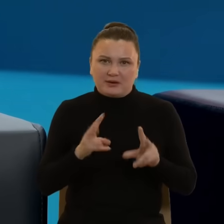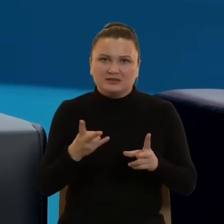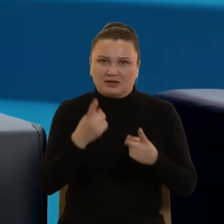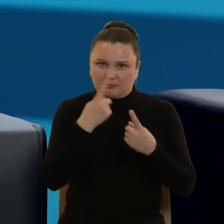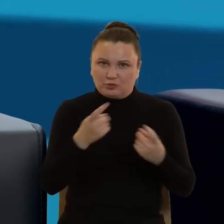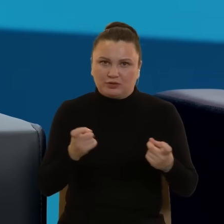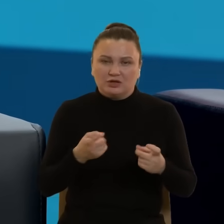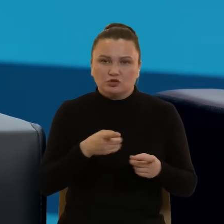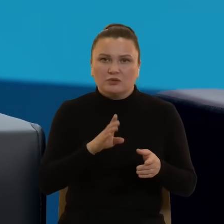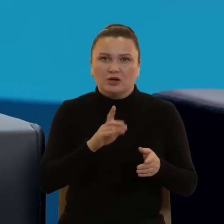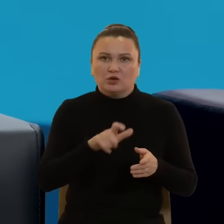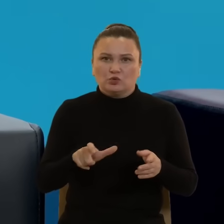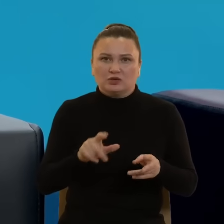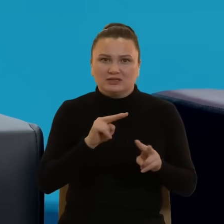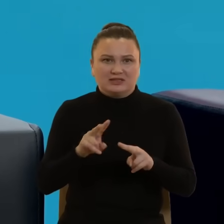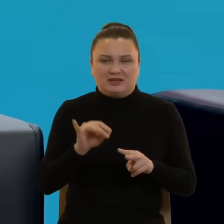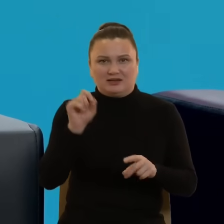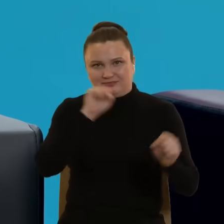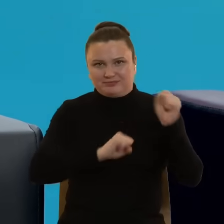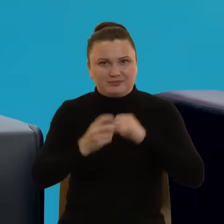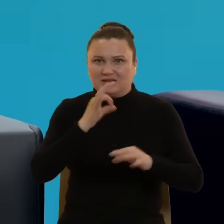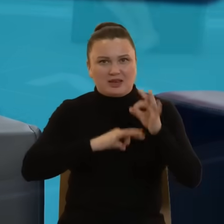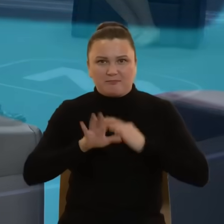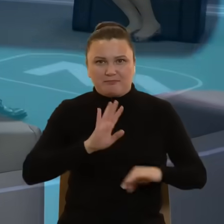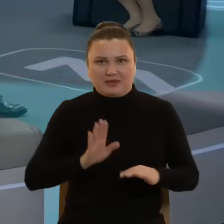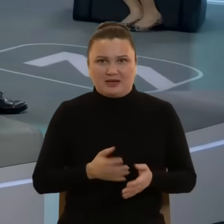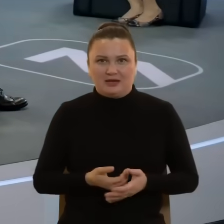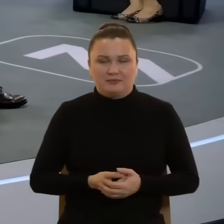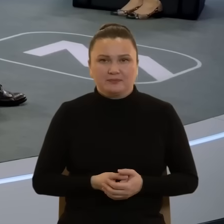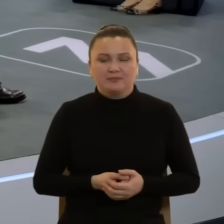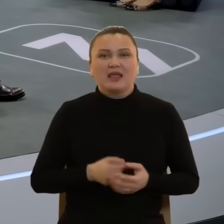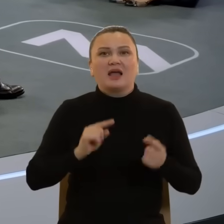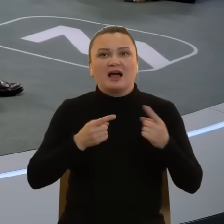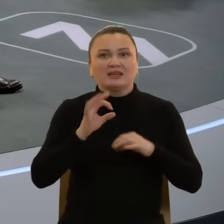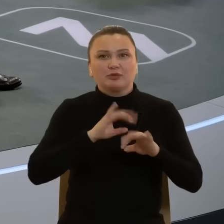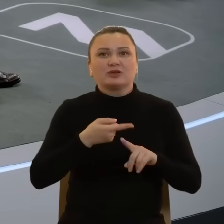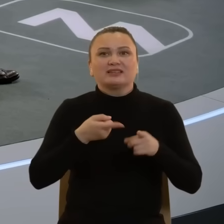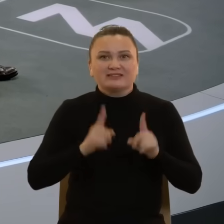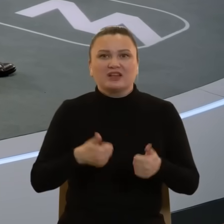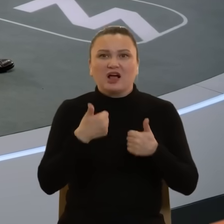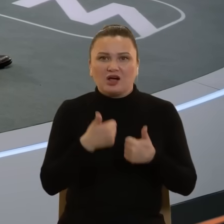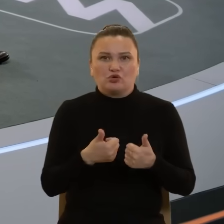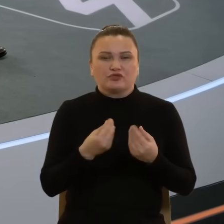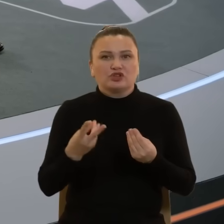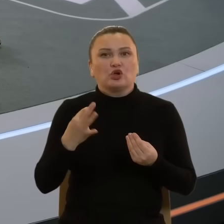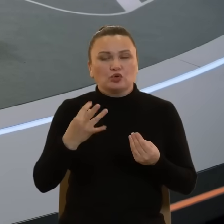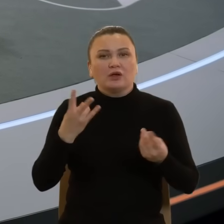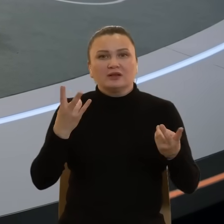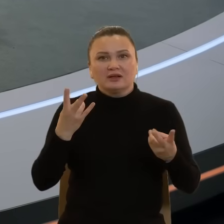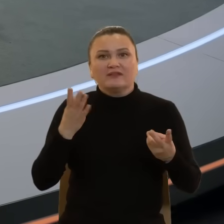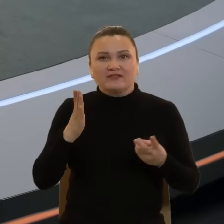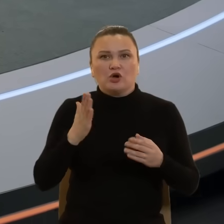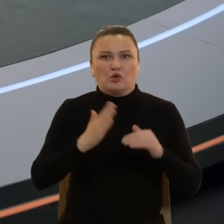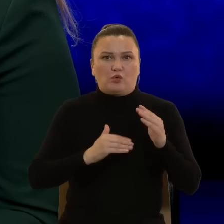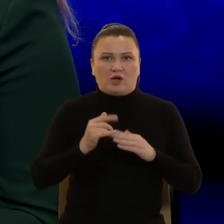его не употребляли? То вроде бы хорошая вещь. Антибиотики действительно хорошая вещь, но в умелых руках, в руках